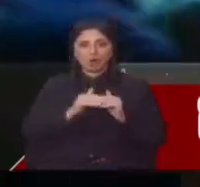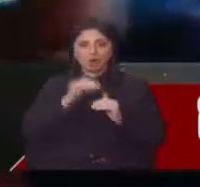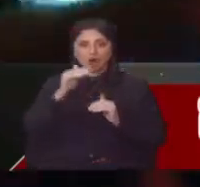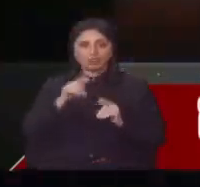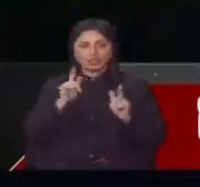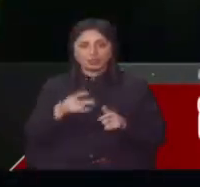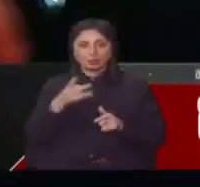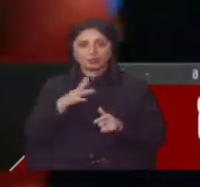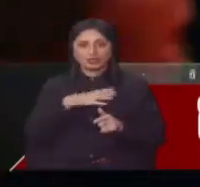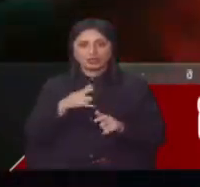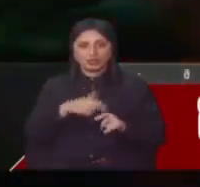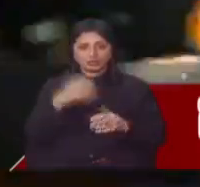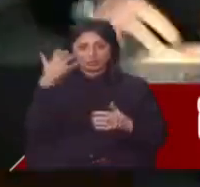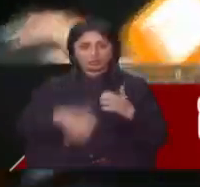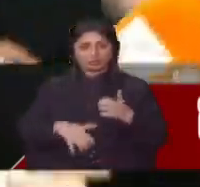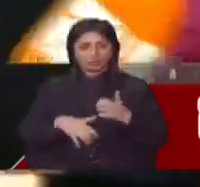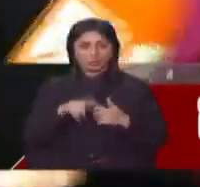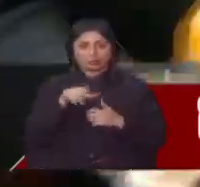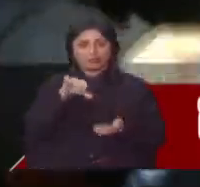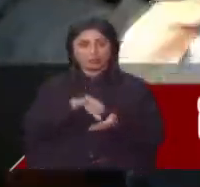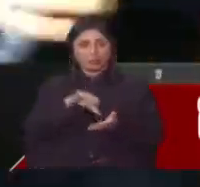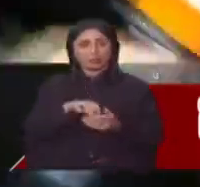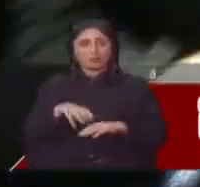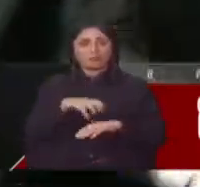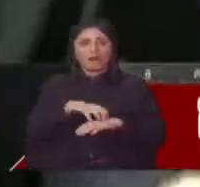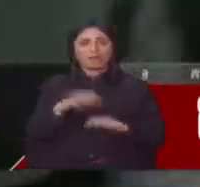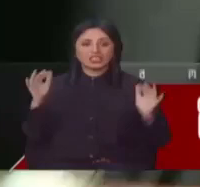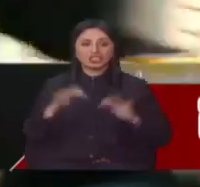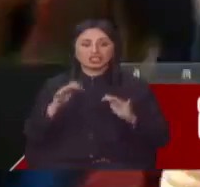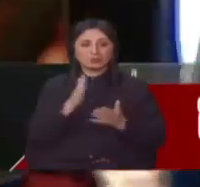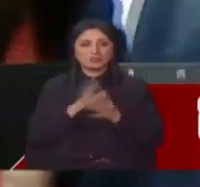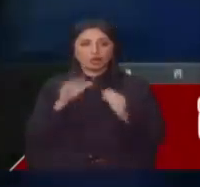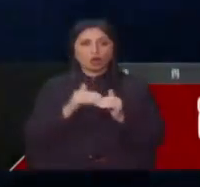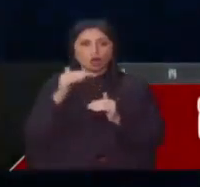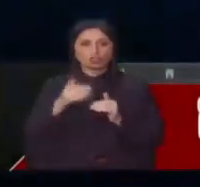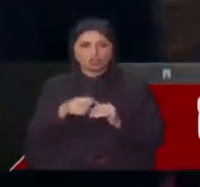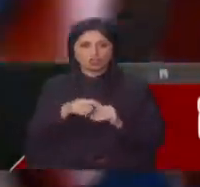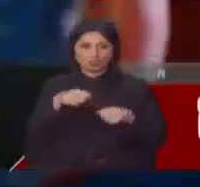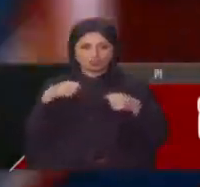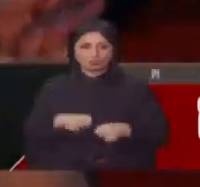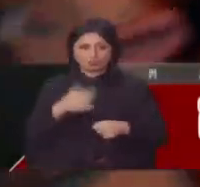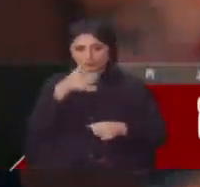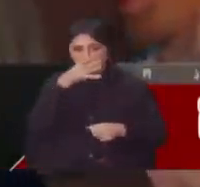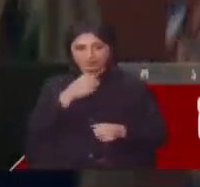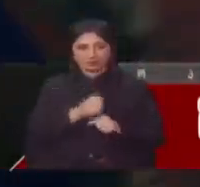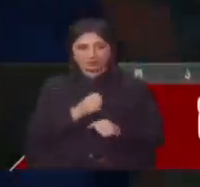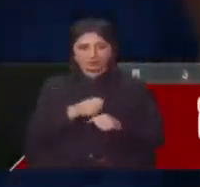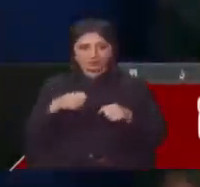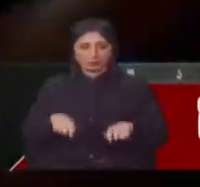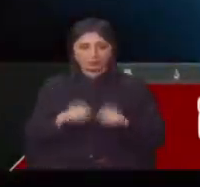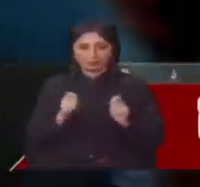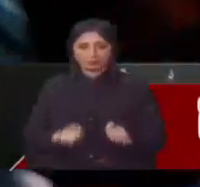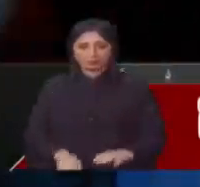კონსტიტუციის თანახმად უნდა იყოს ზეპარტიული, შესაბამისად მისი მონაწილეობა პარტიულ შეკრებაში არის კონსტიტუციის მორიგულებელი ხოლმე.